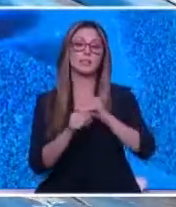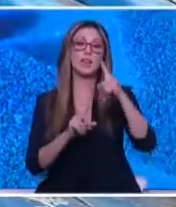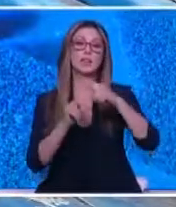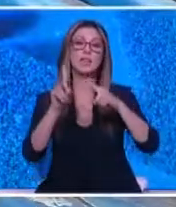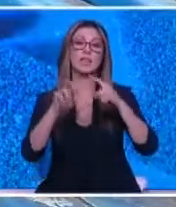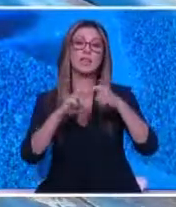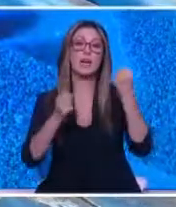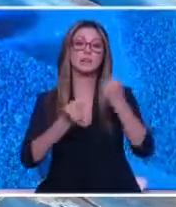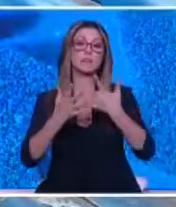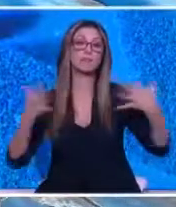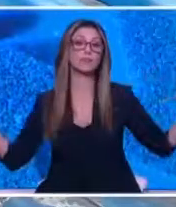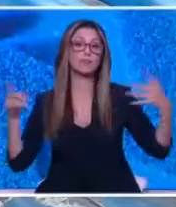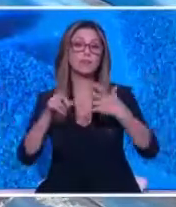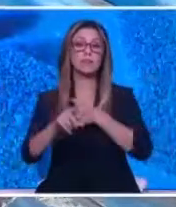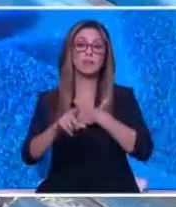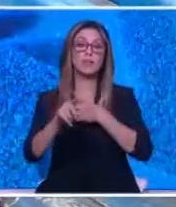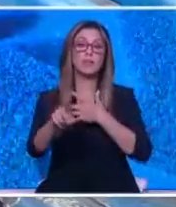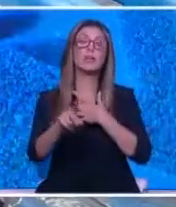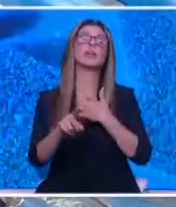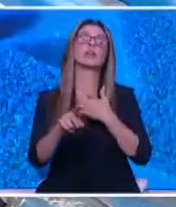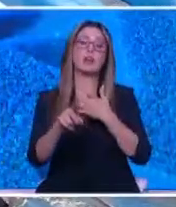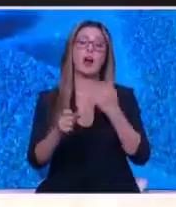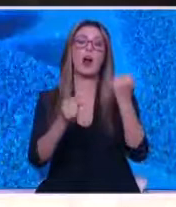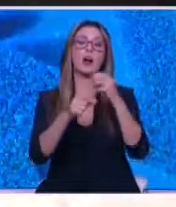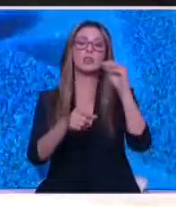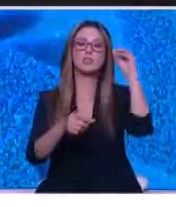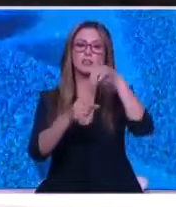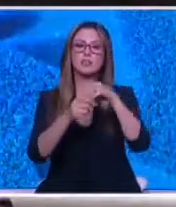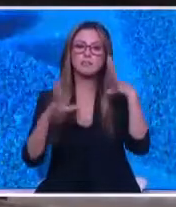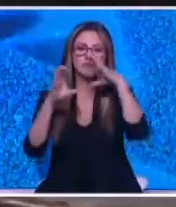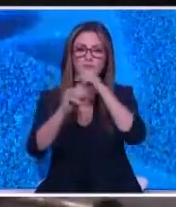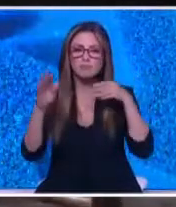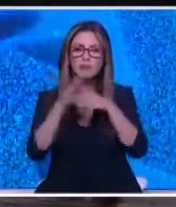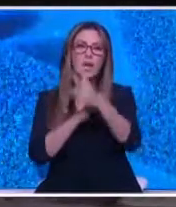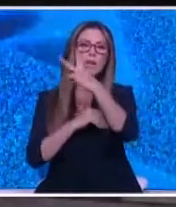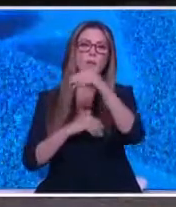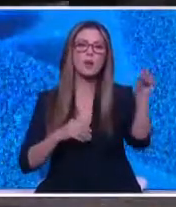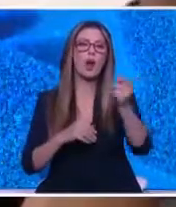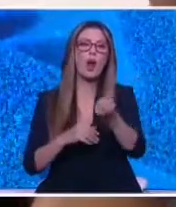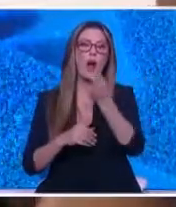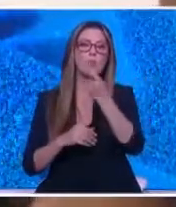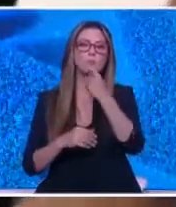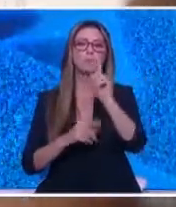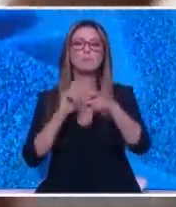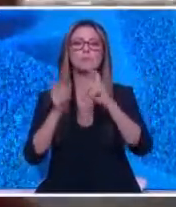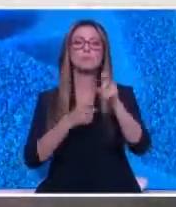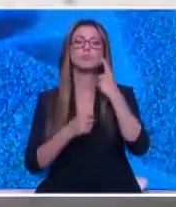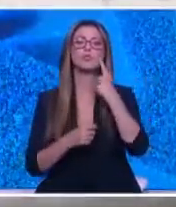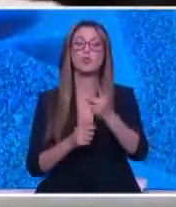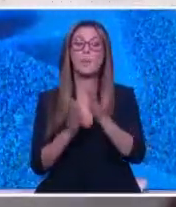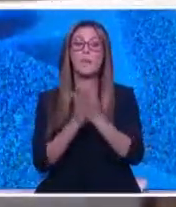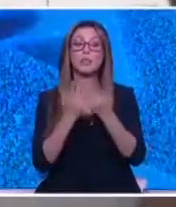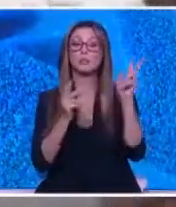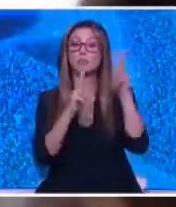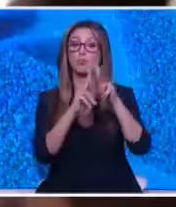aramada yasa dışı yollarla ülkeye sokulan ve yurt dışına gönderilmek istenen 2 milyon adet kaptagon hap ele geçirildiğini açıkladı. Mersin